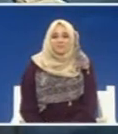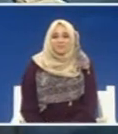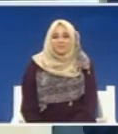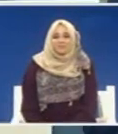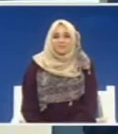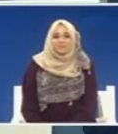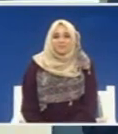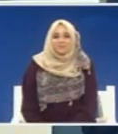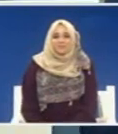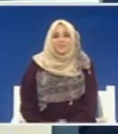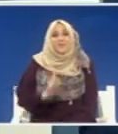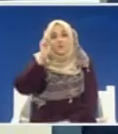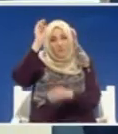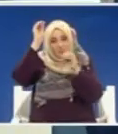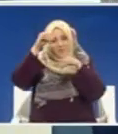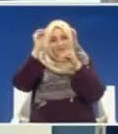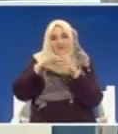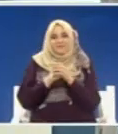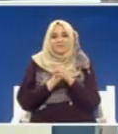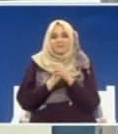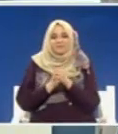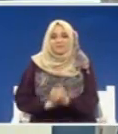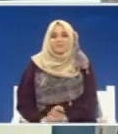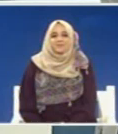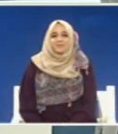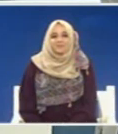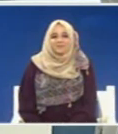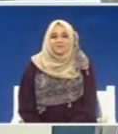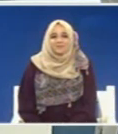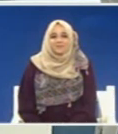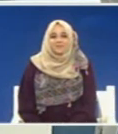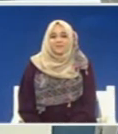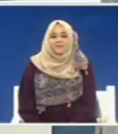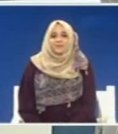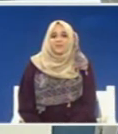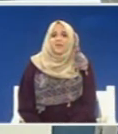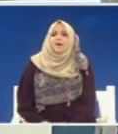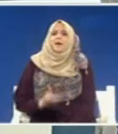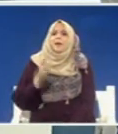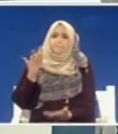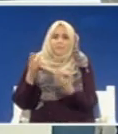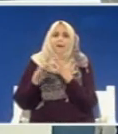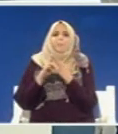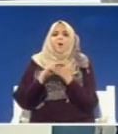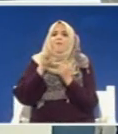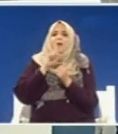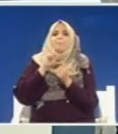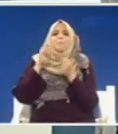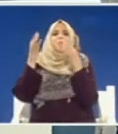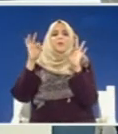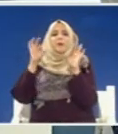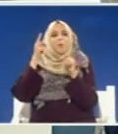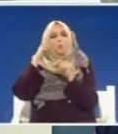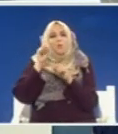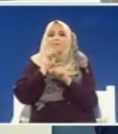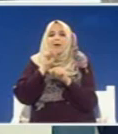ان شاء الله. بارك الله فيك يا سي حميد من تيزي وزو. مرحبا بويرة أختنا حسينة شيخنا تسأل عن قراءة القرآن للمرأة